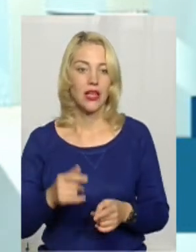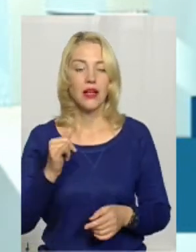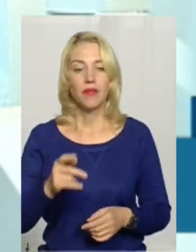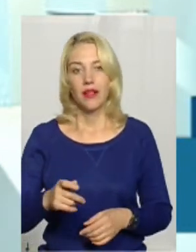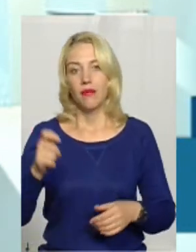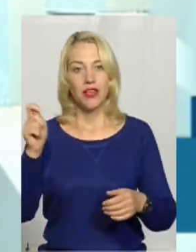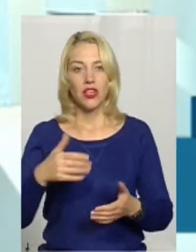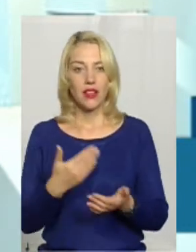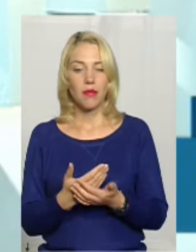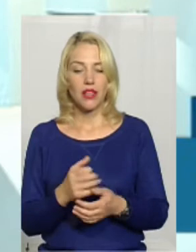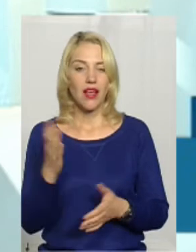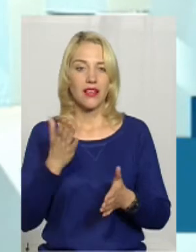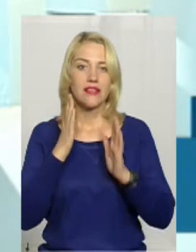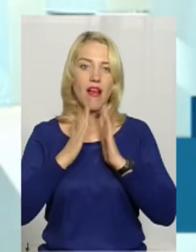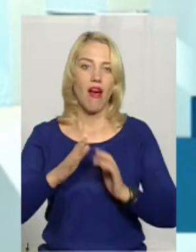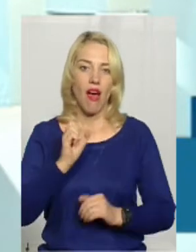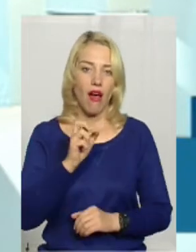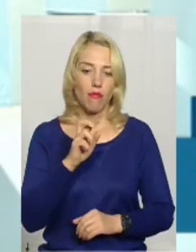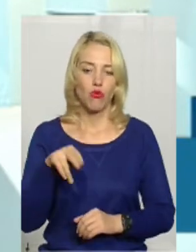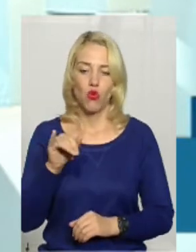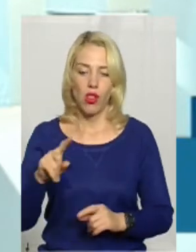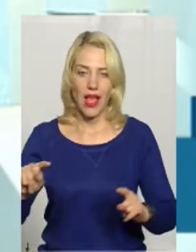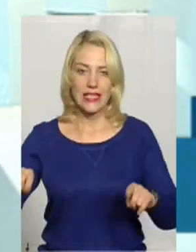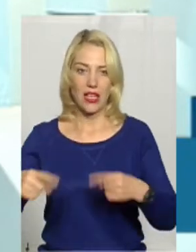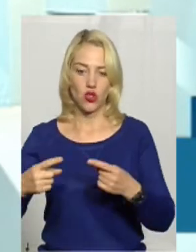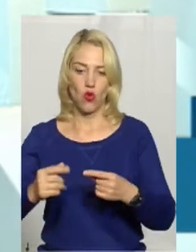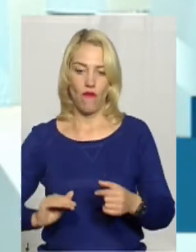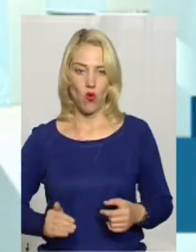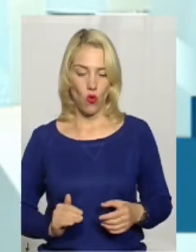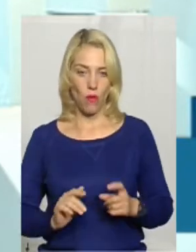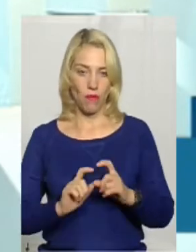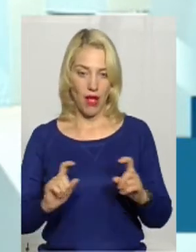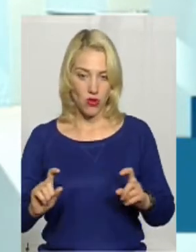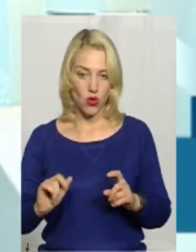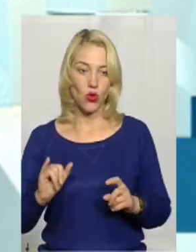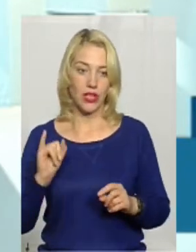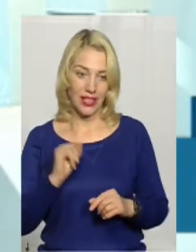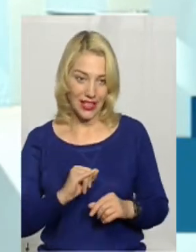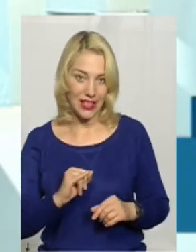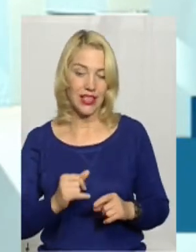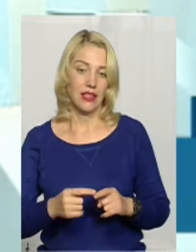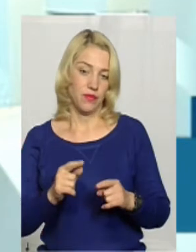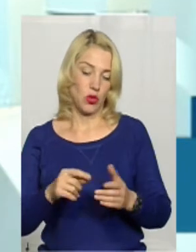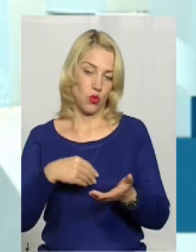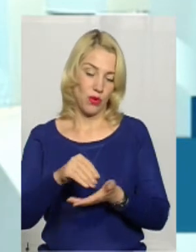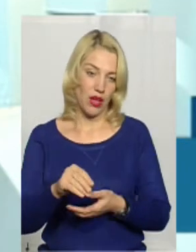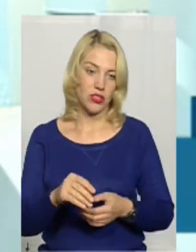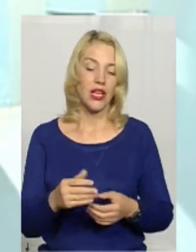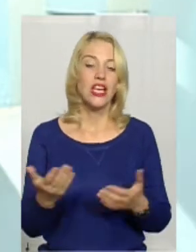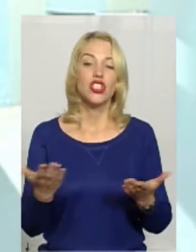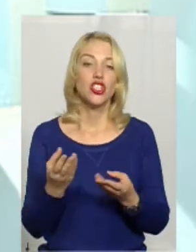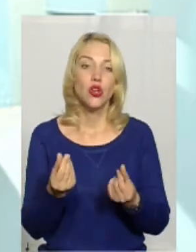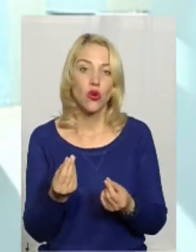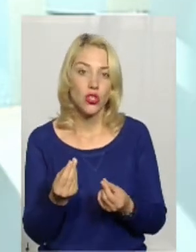якийсь Абдулла, засновує компанію, і ця компанія купує українську землю. Чиї гроші? Абдули. Чия земля? Абдули.